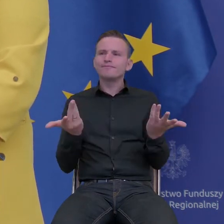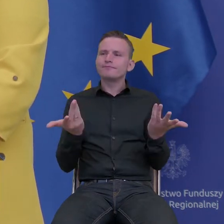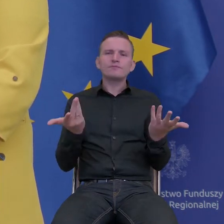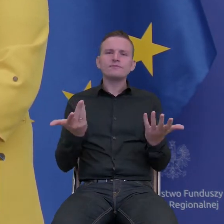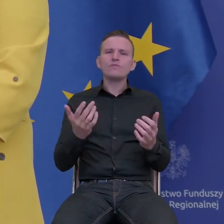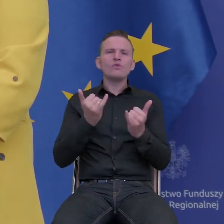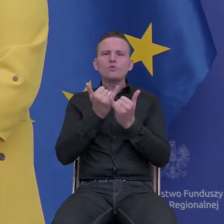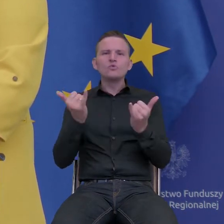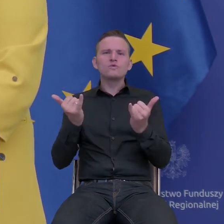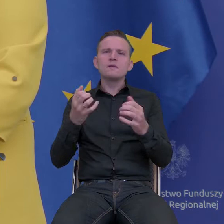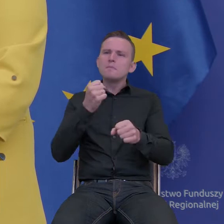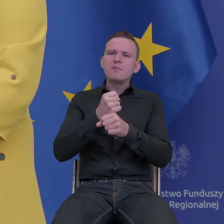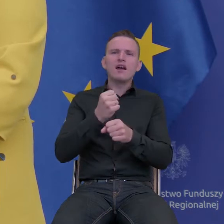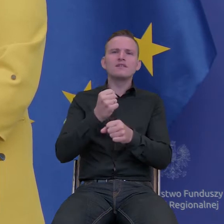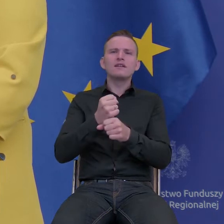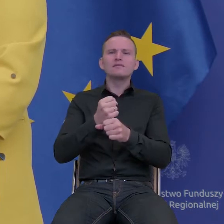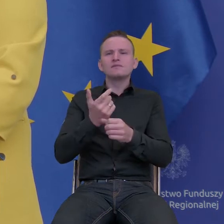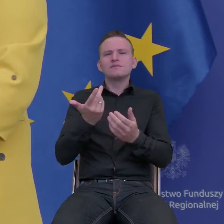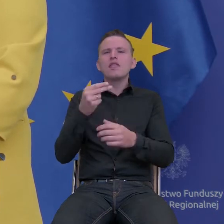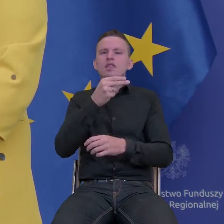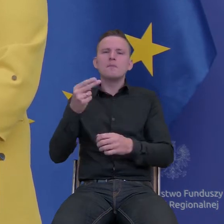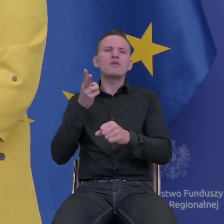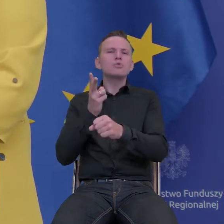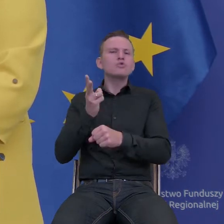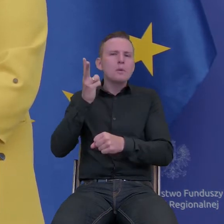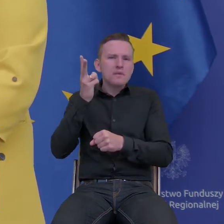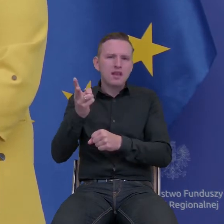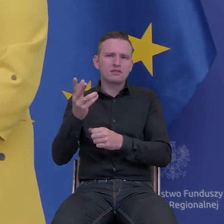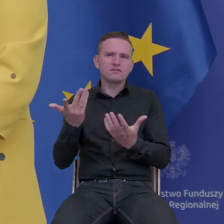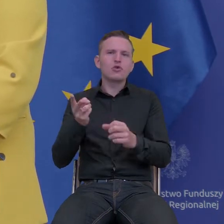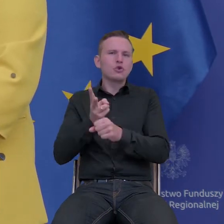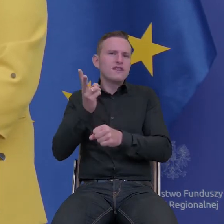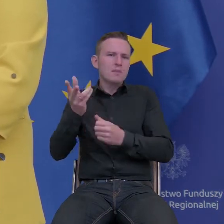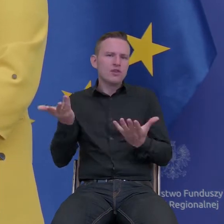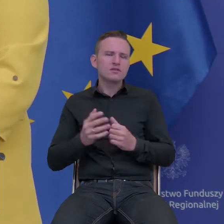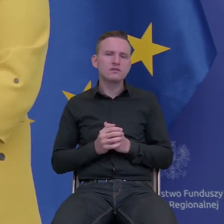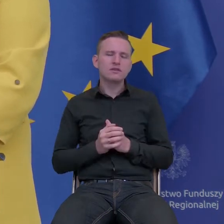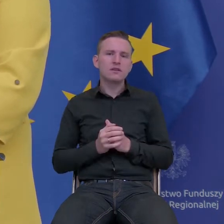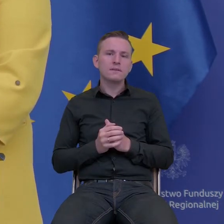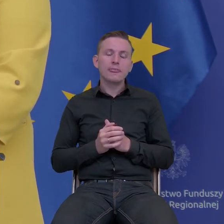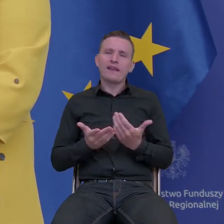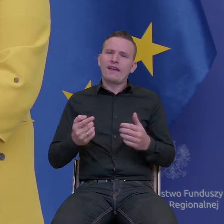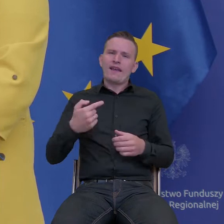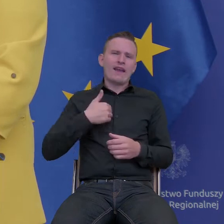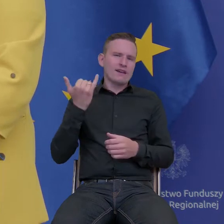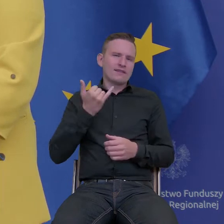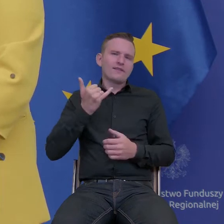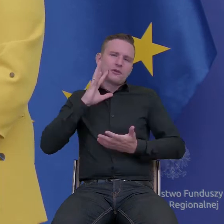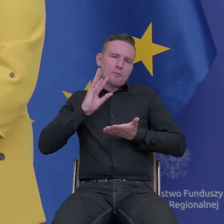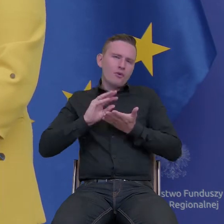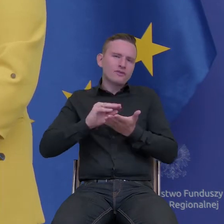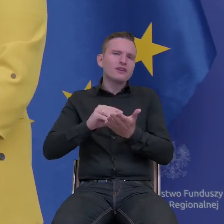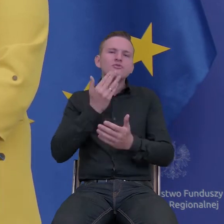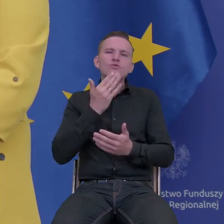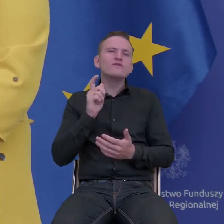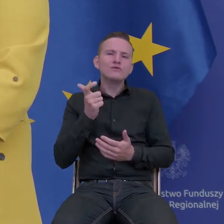więc serdecznie państwu za to dziękuję. Szczególne wyróżnienie, jak już powiedziałam, należy się przede wszystkim